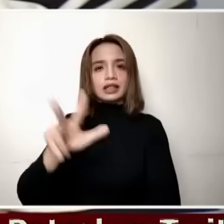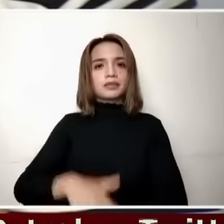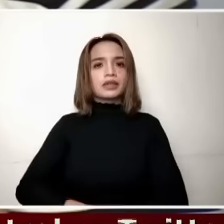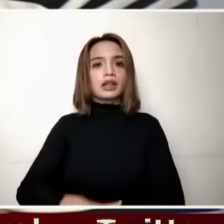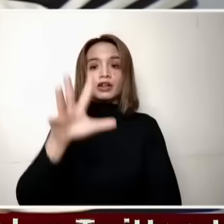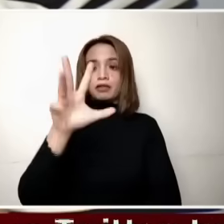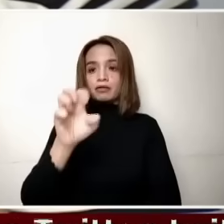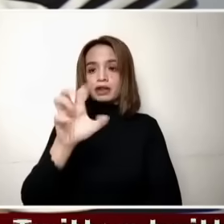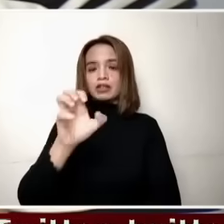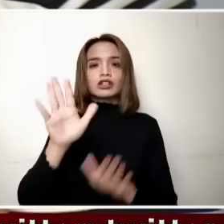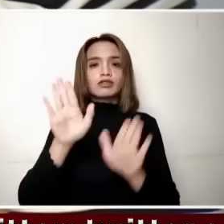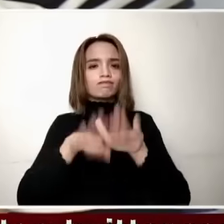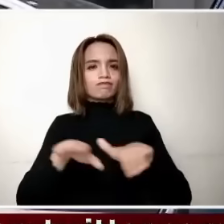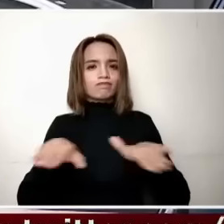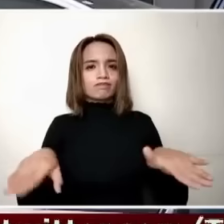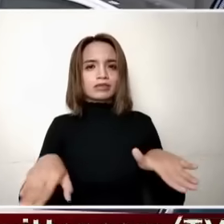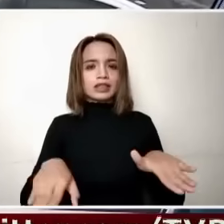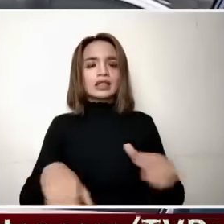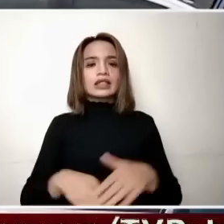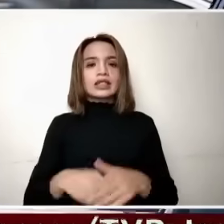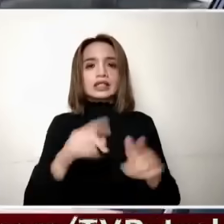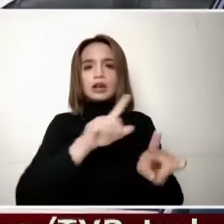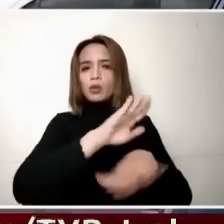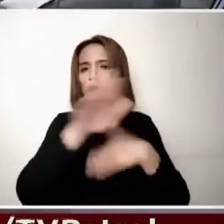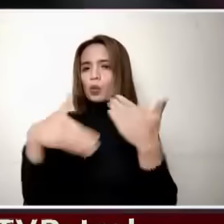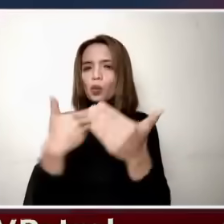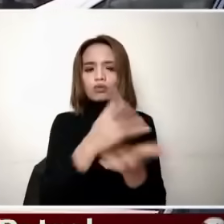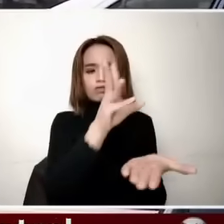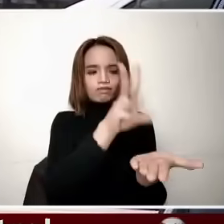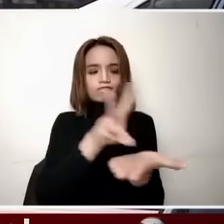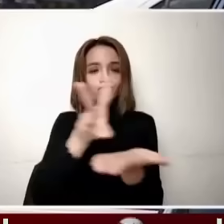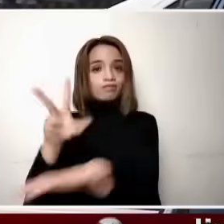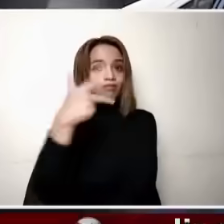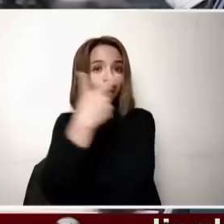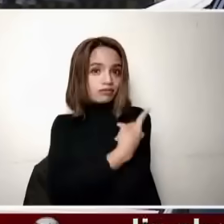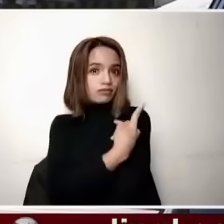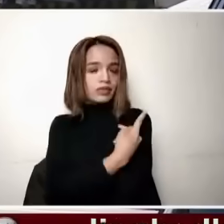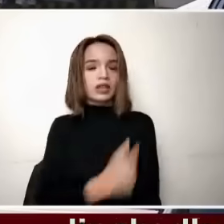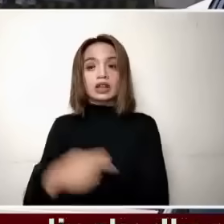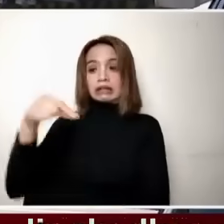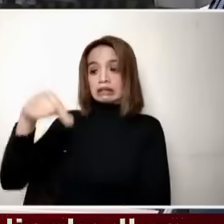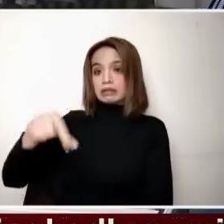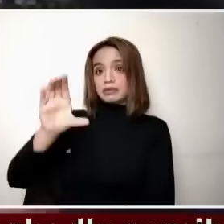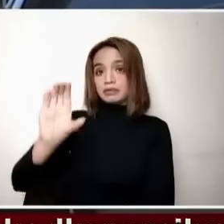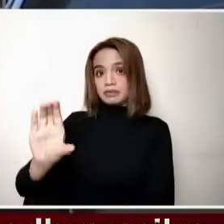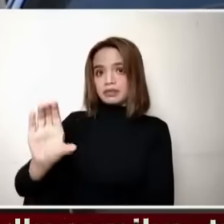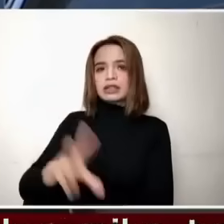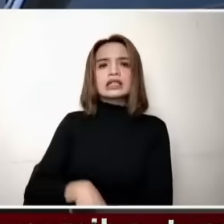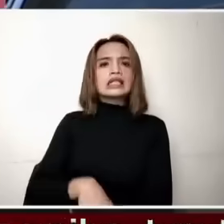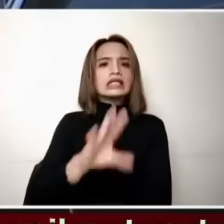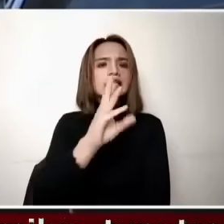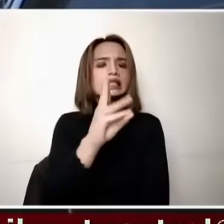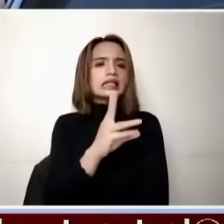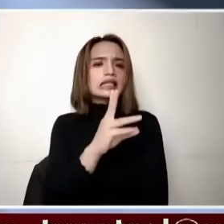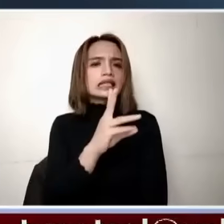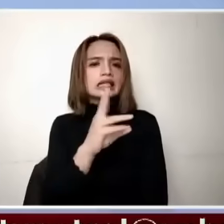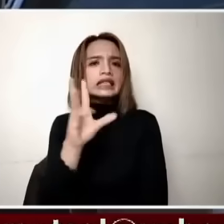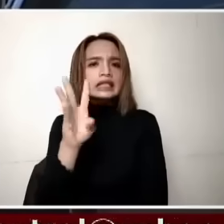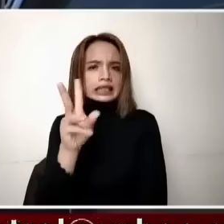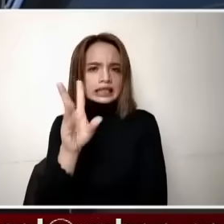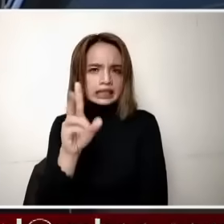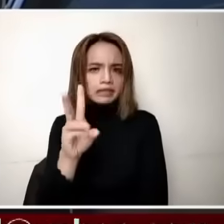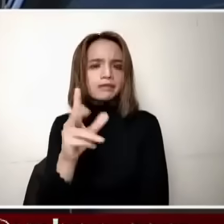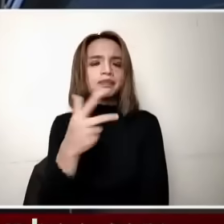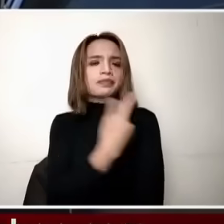target bakunahan kada vaccination site. Sa Quezon City, nasa 16 na sites naman ang balak gamitin para sa pagbabakuna ng